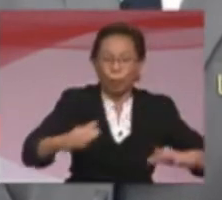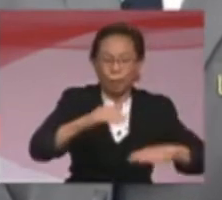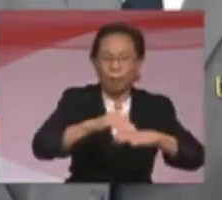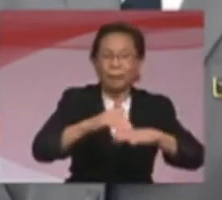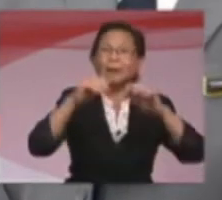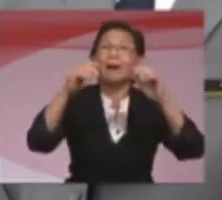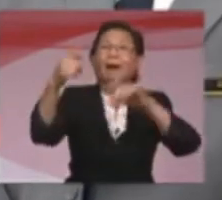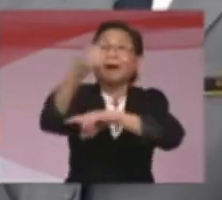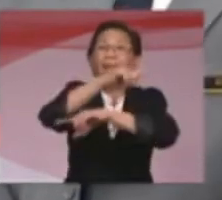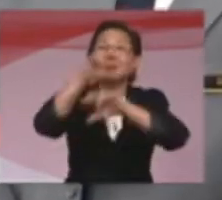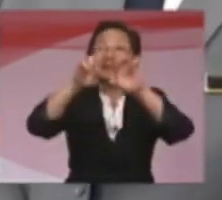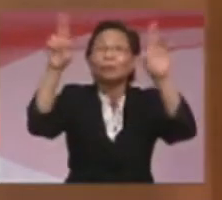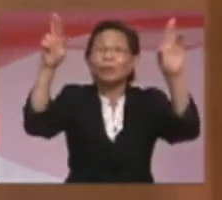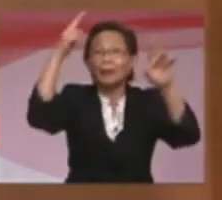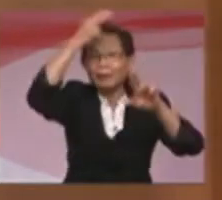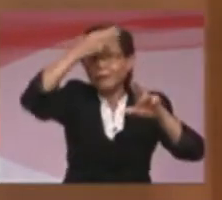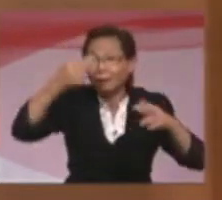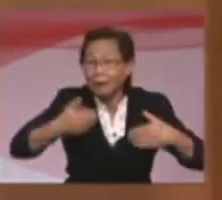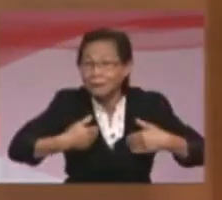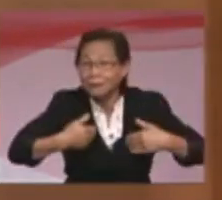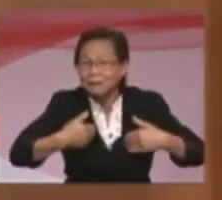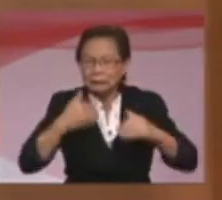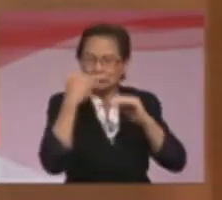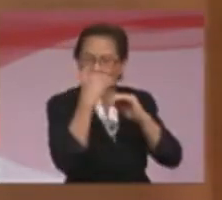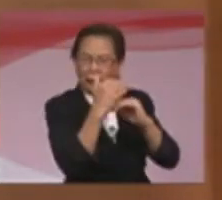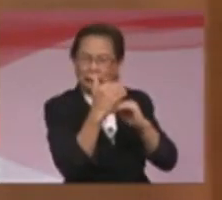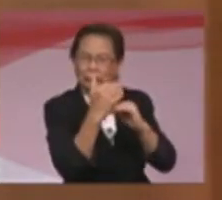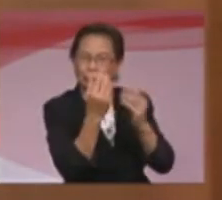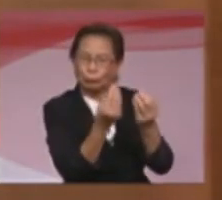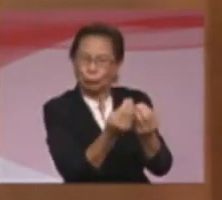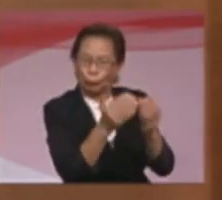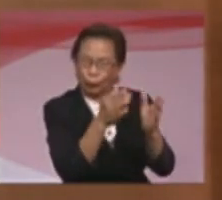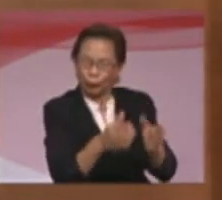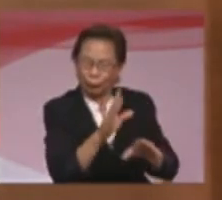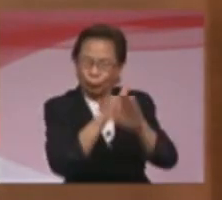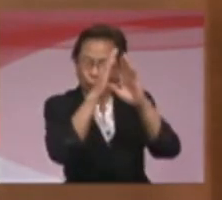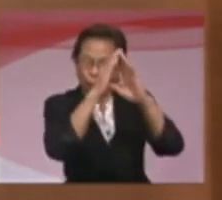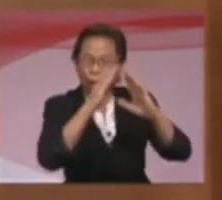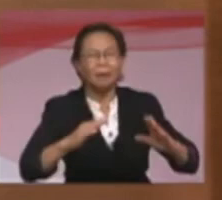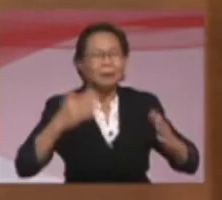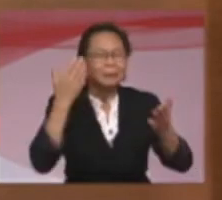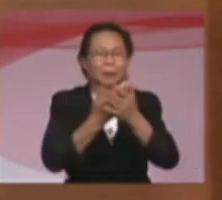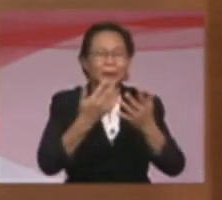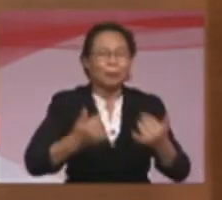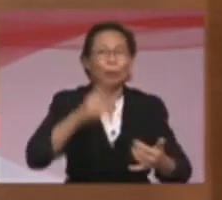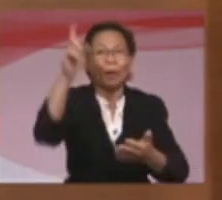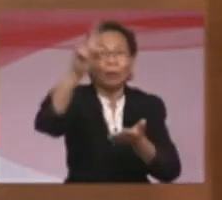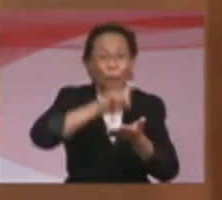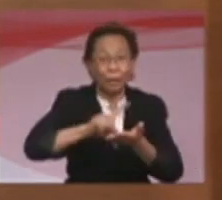nanti? Setakat hari ini tidak lagi, ya, raya ada lagi seminggu lagi.